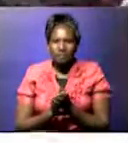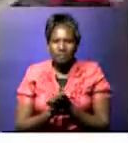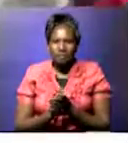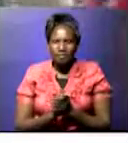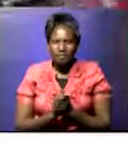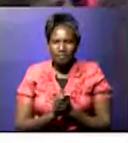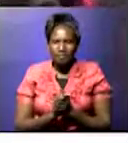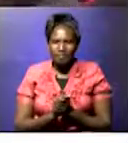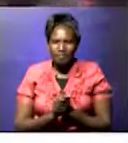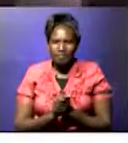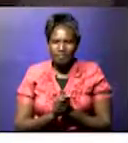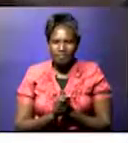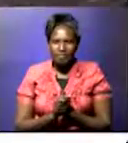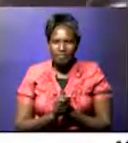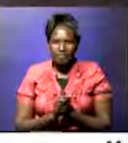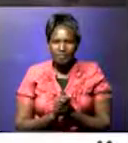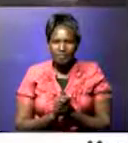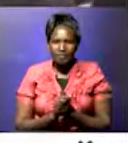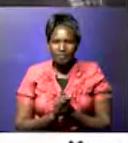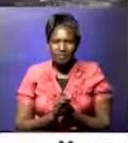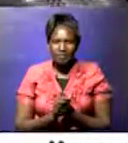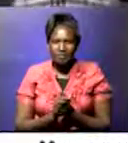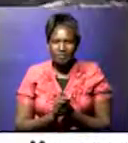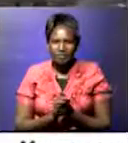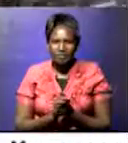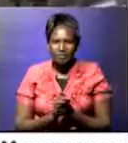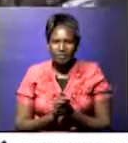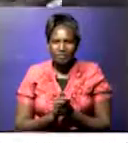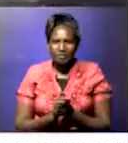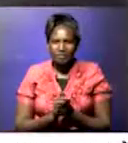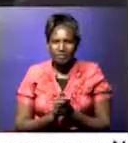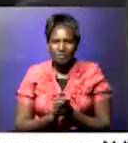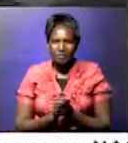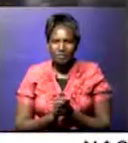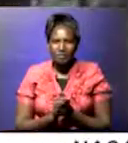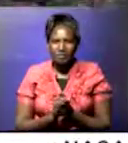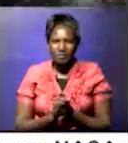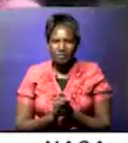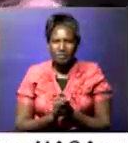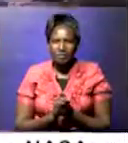Frank Macharia, MBCI taarifa.